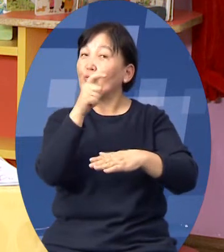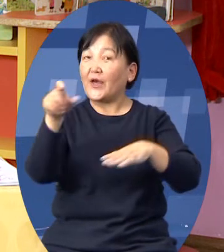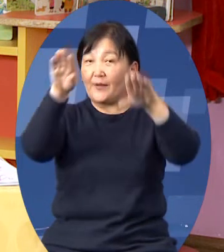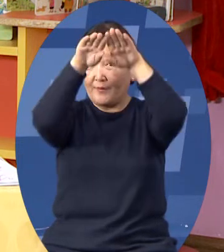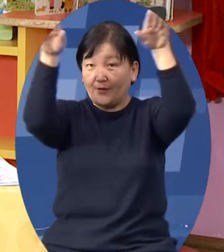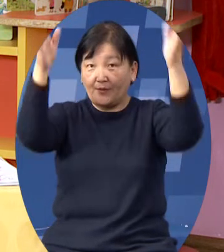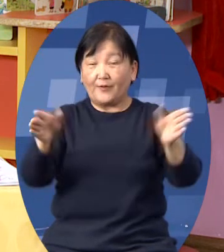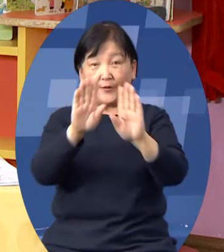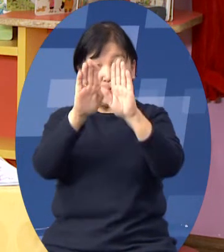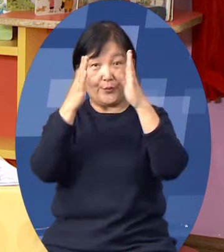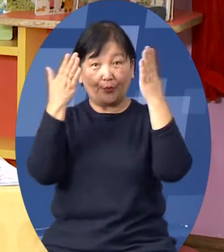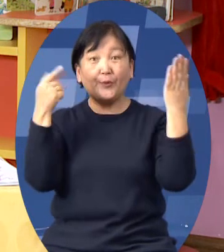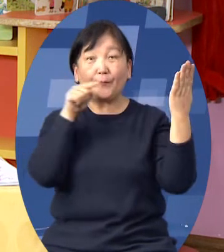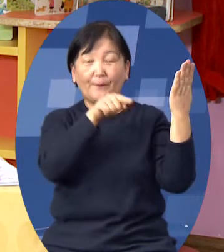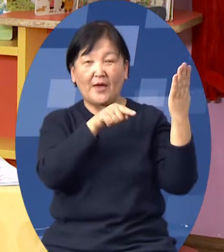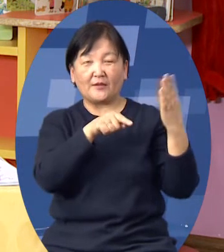Шүүгээ байна.